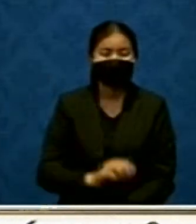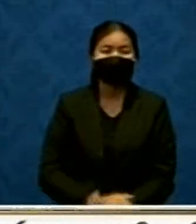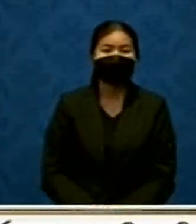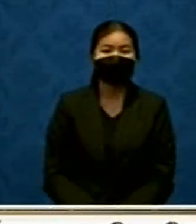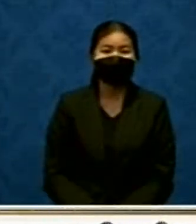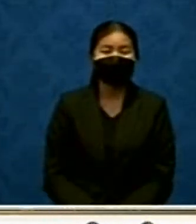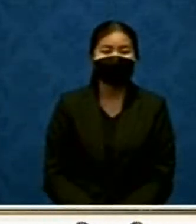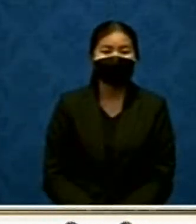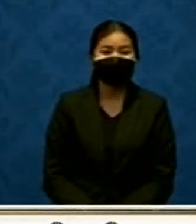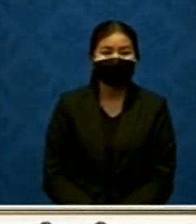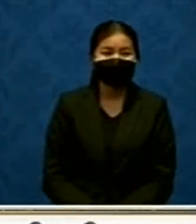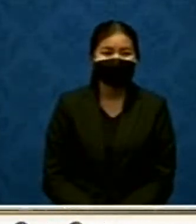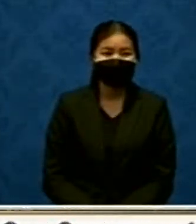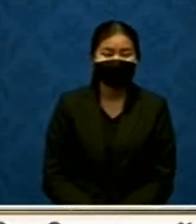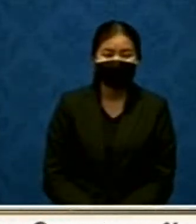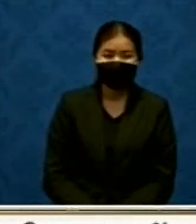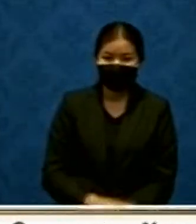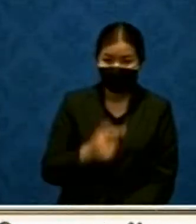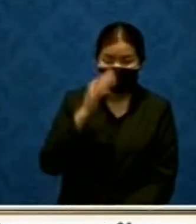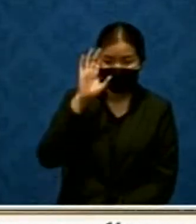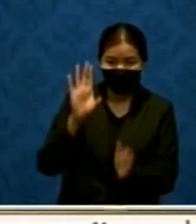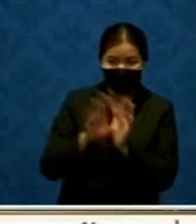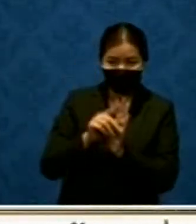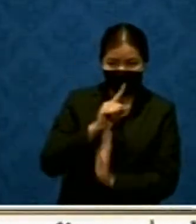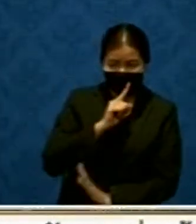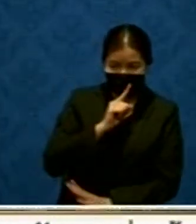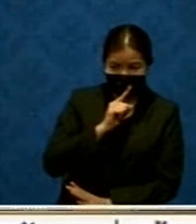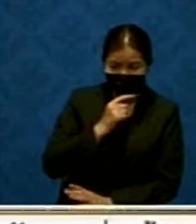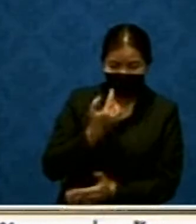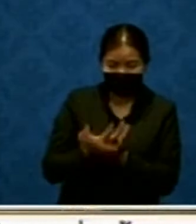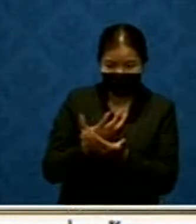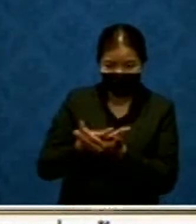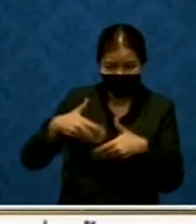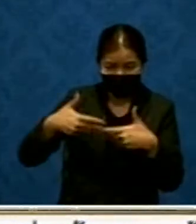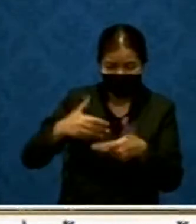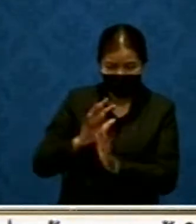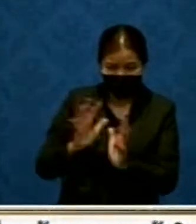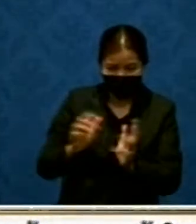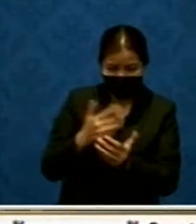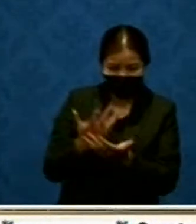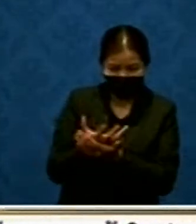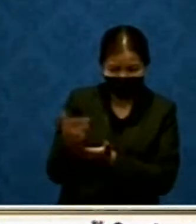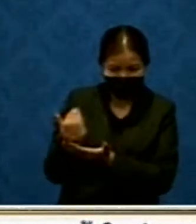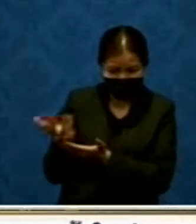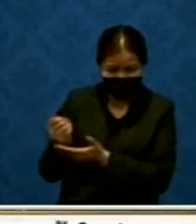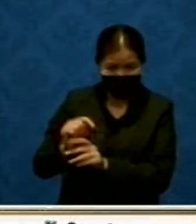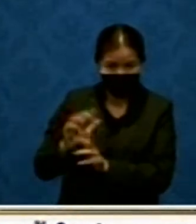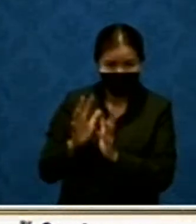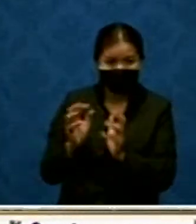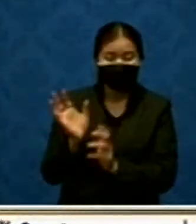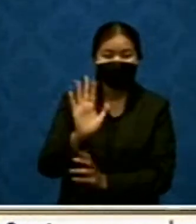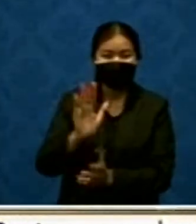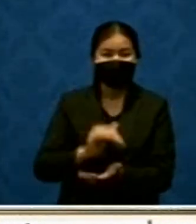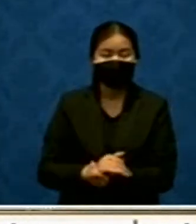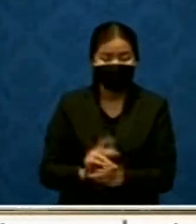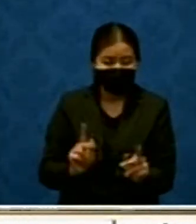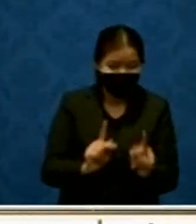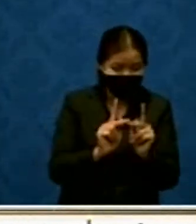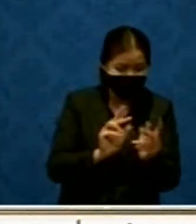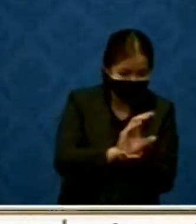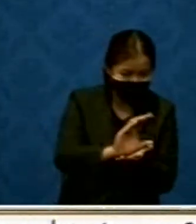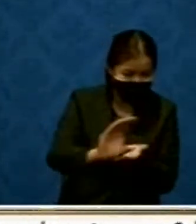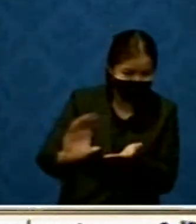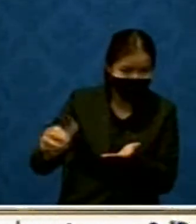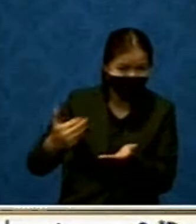อยากินกัเยอะนาก อย่าทอนกเยอะนากกลมแตละกลมรับกันไป